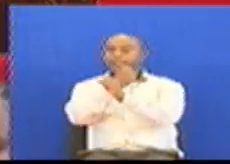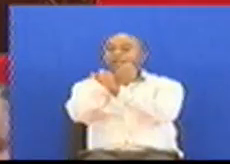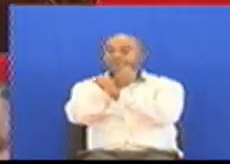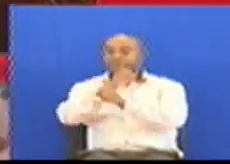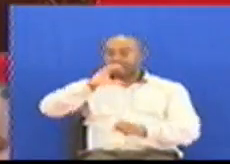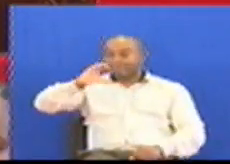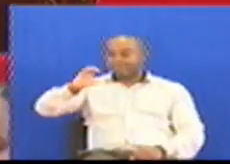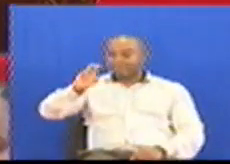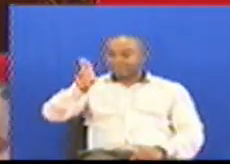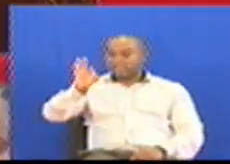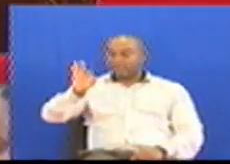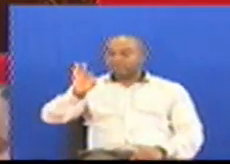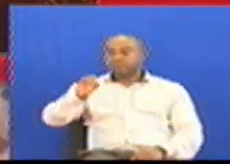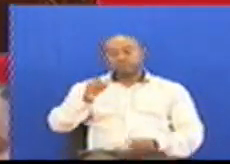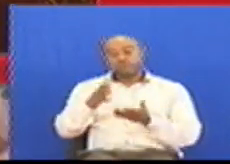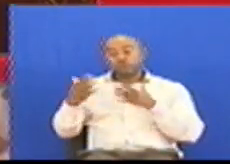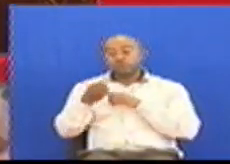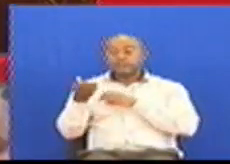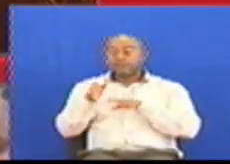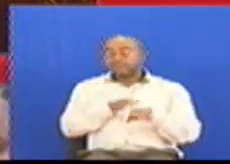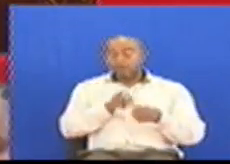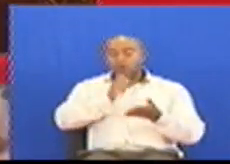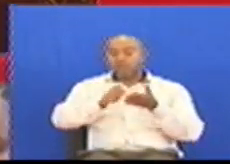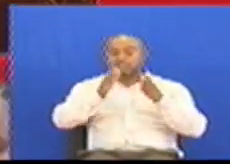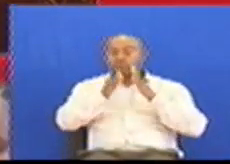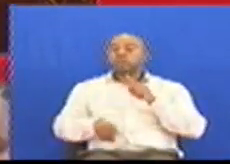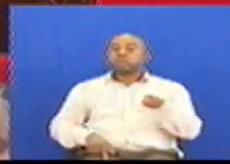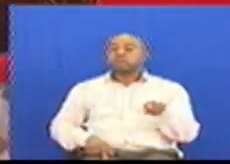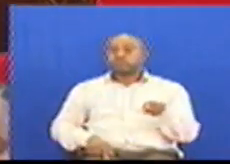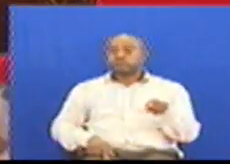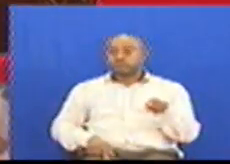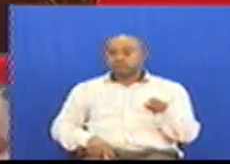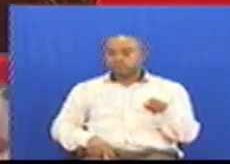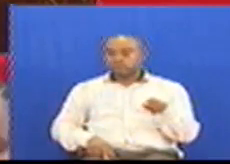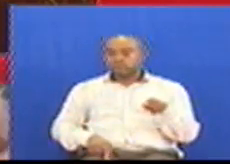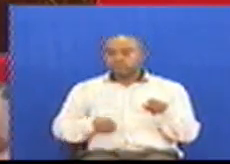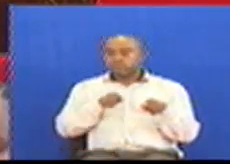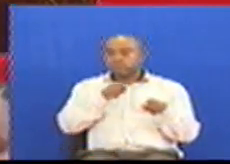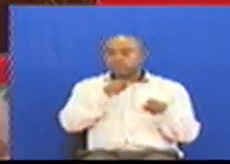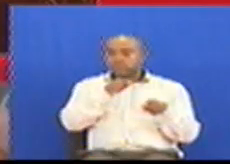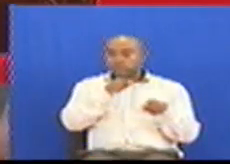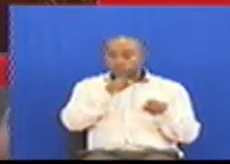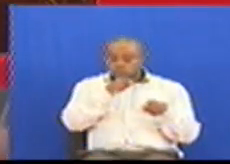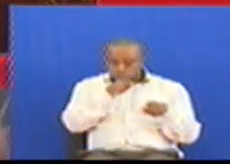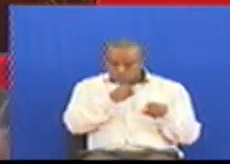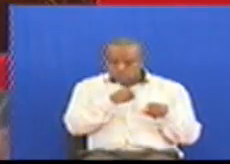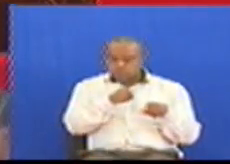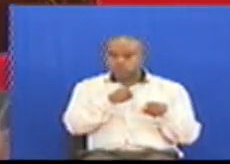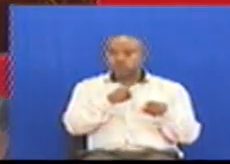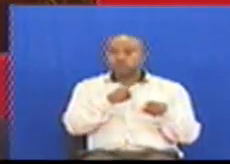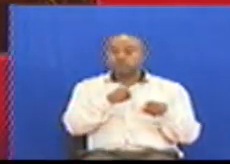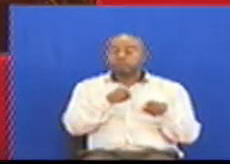aliyekuwa katibu wetu mkuu Mheshimiwa Khalifa Suleiman Khalifa, ambaye alikuwa ni mbunge wa Gando kwa takriban vipindi